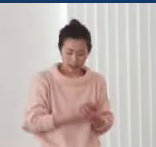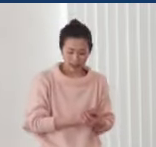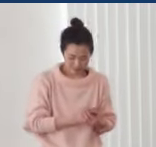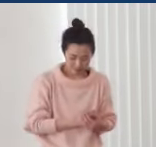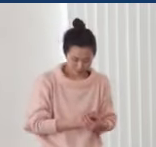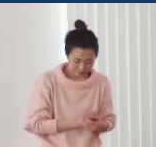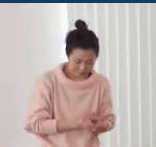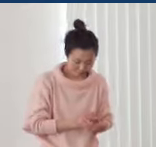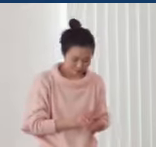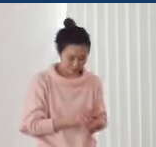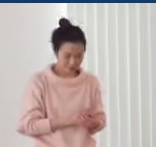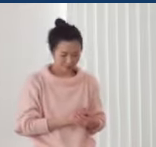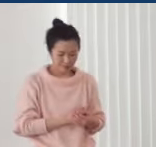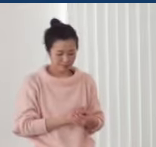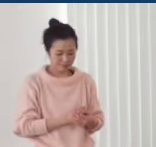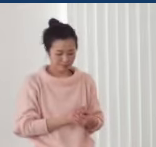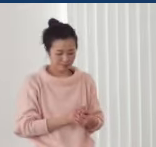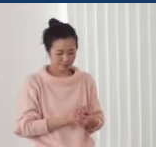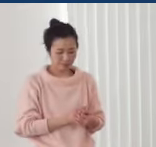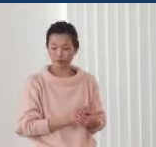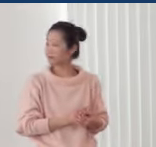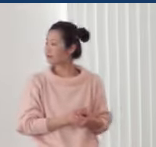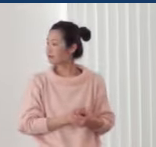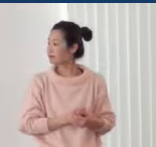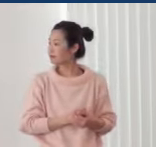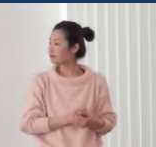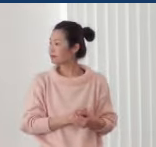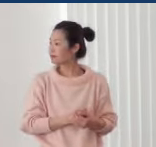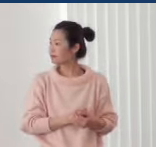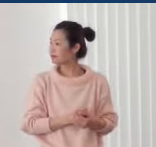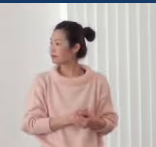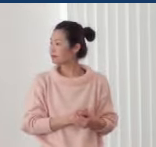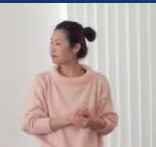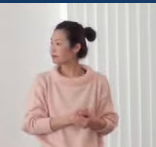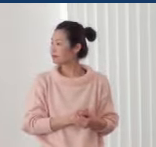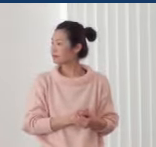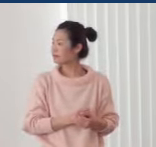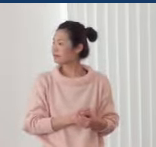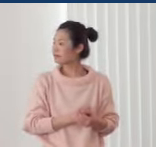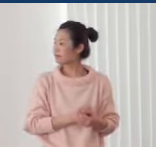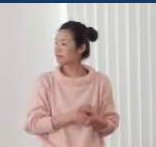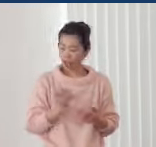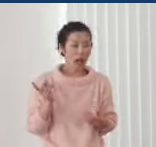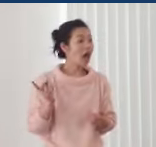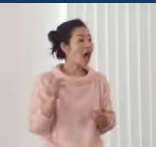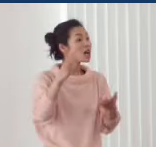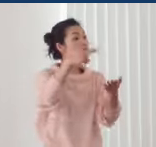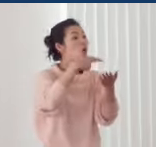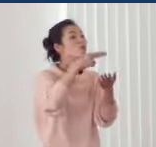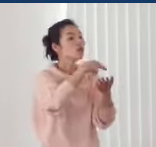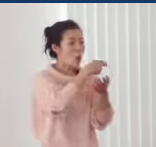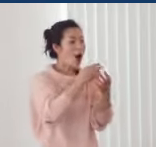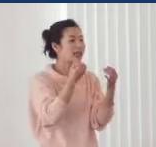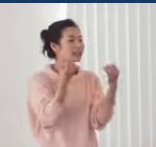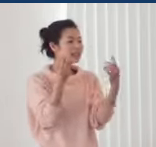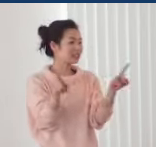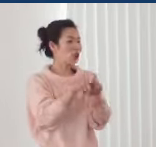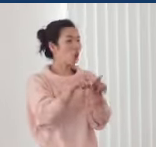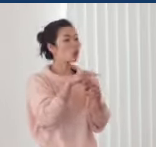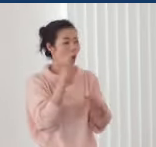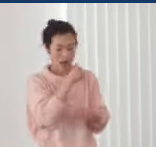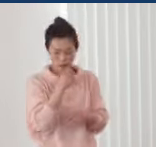開いていただいて、まあ、これは私は今新共同訳を今読んでいるので新共同訳で読みますけれ